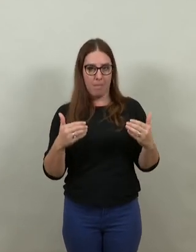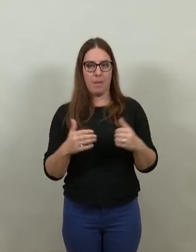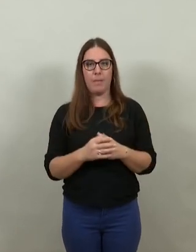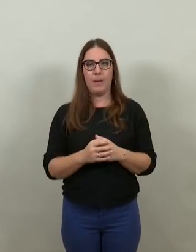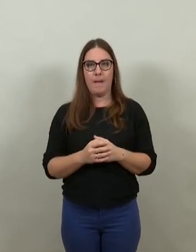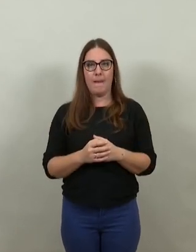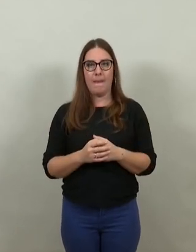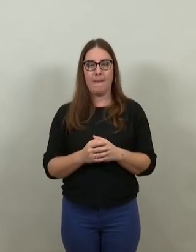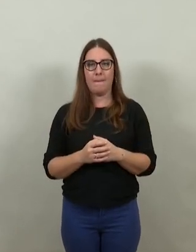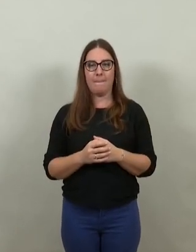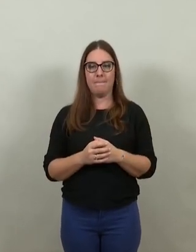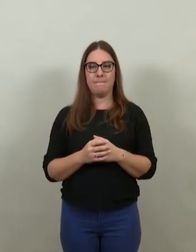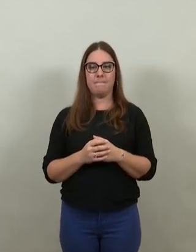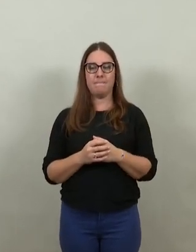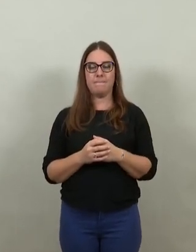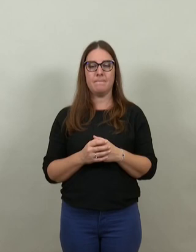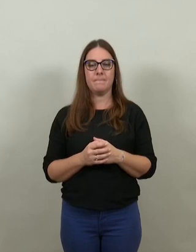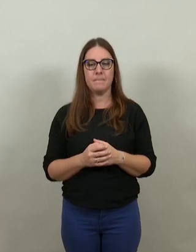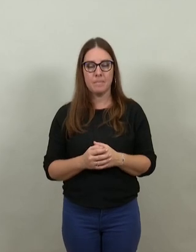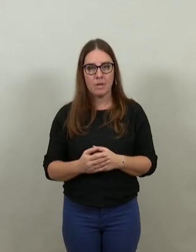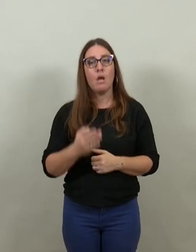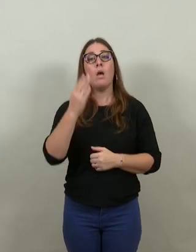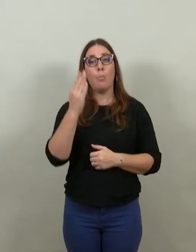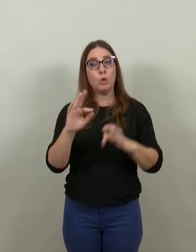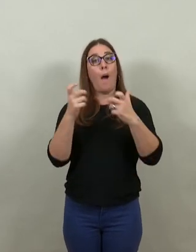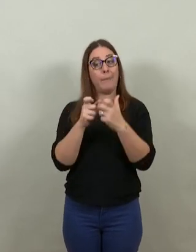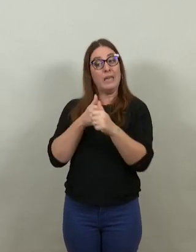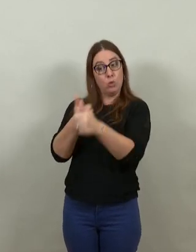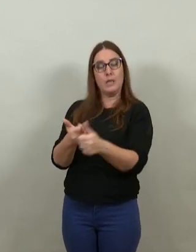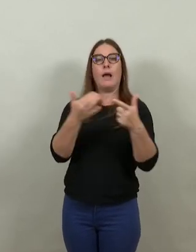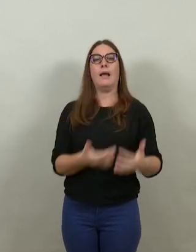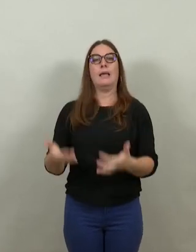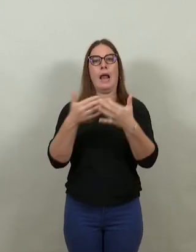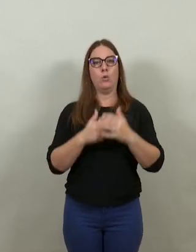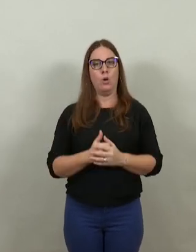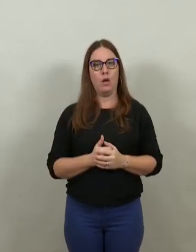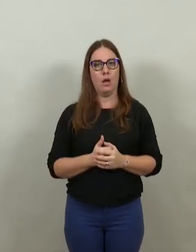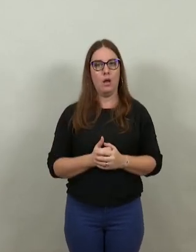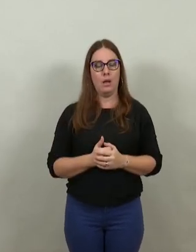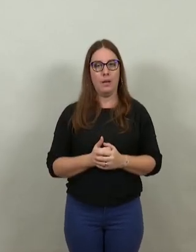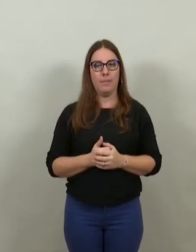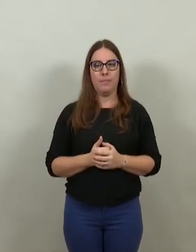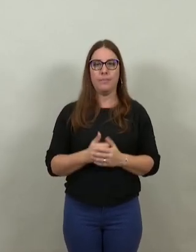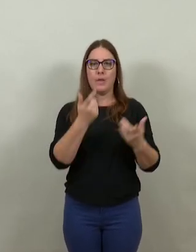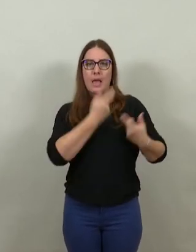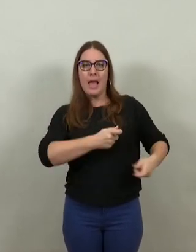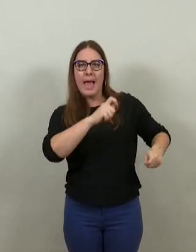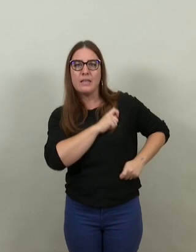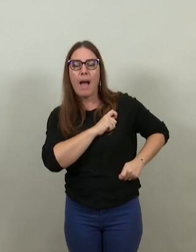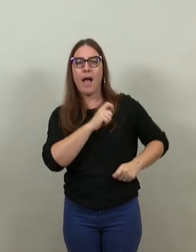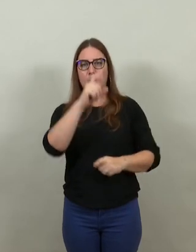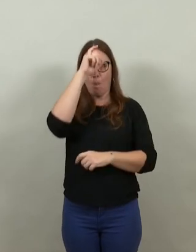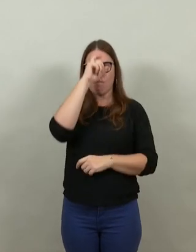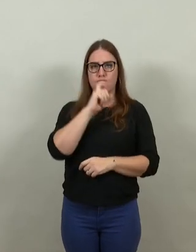être à la base du calcul de prix pour cela il faut comme l'Espagne et le Portugal qui ont